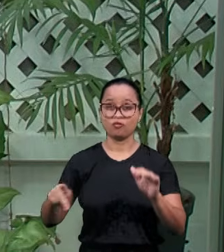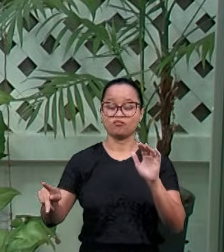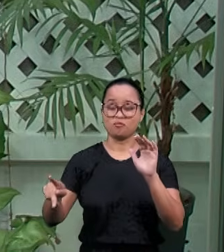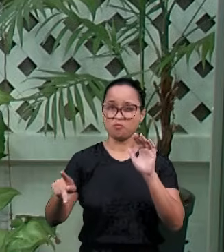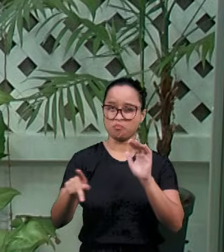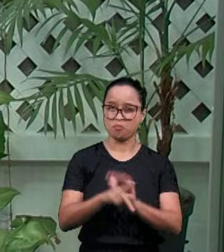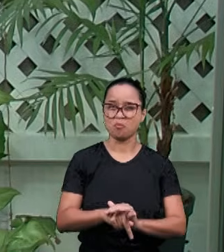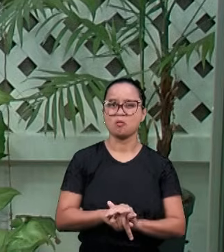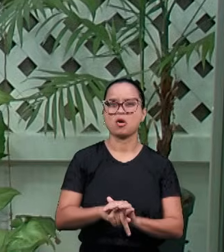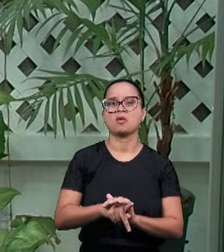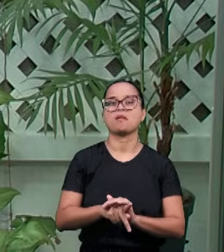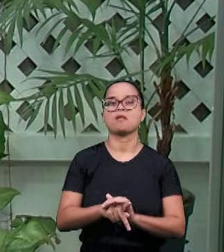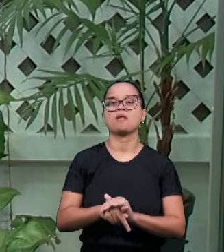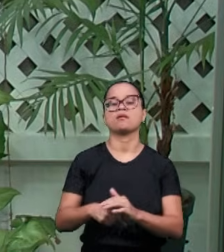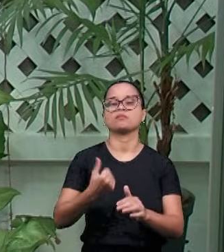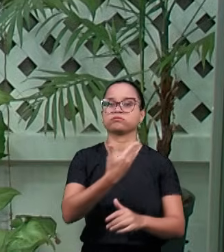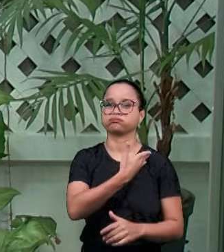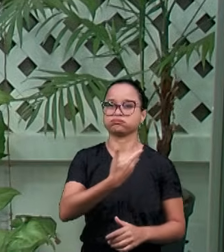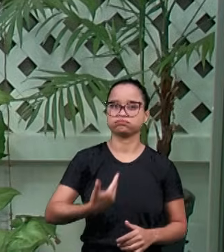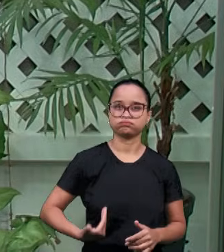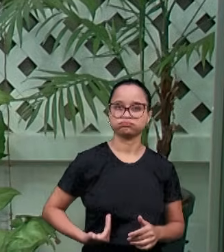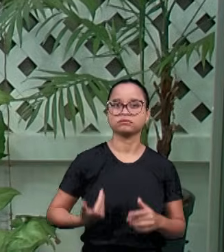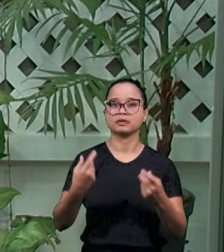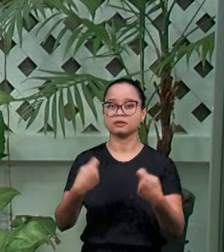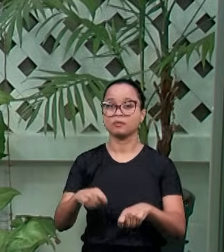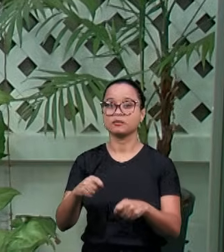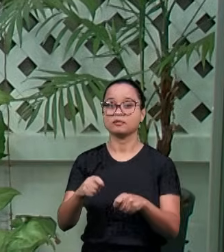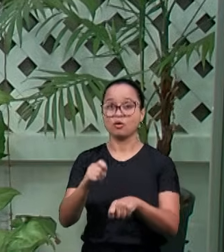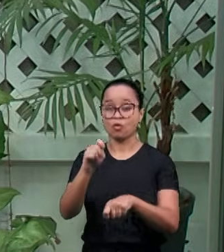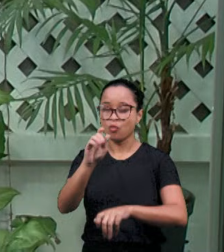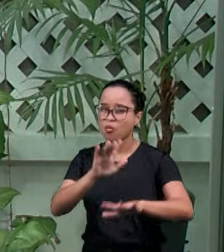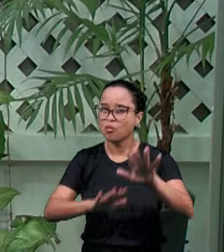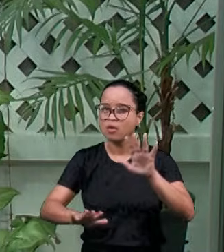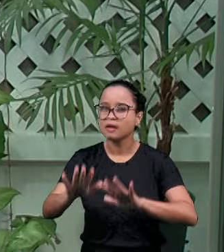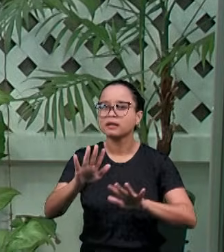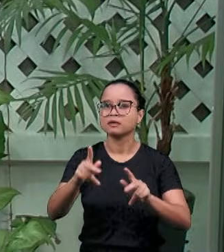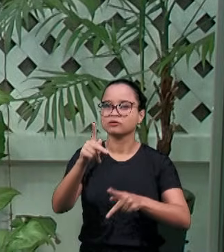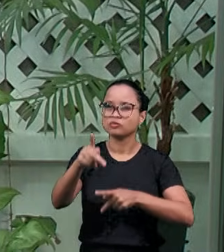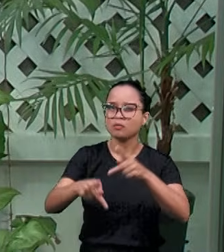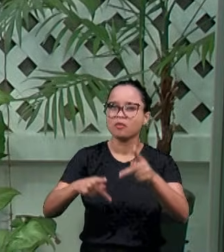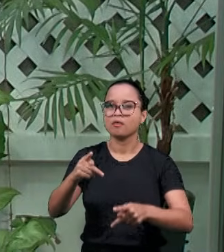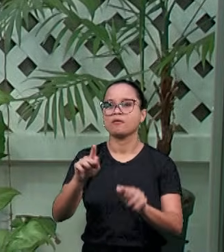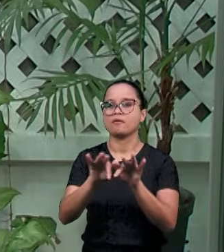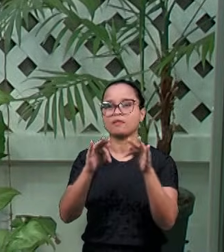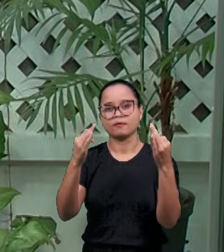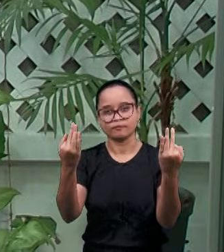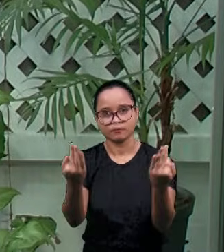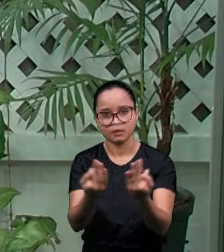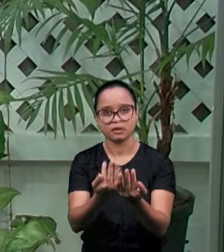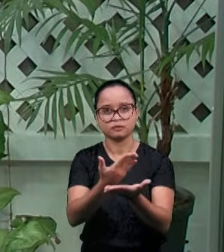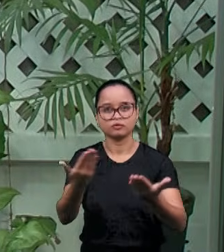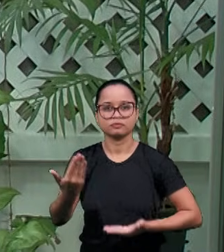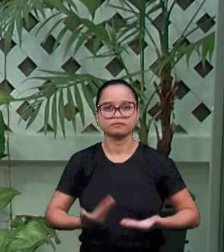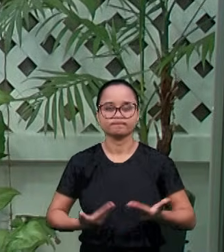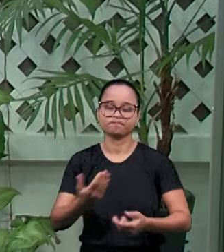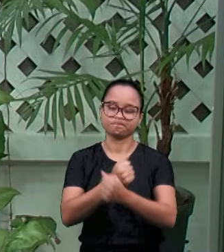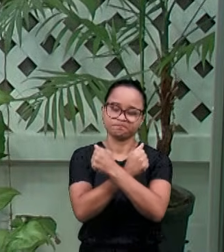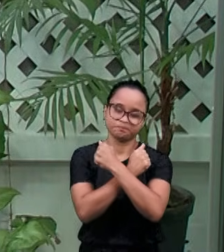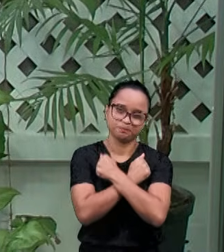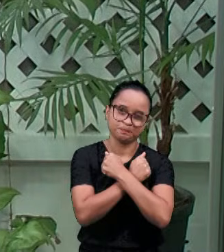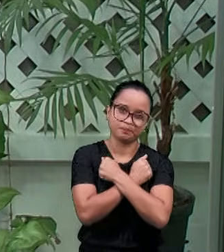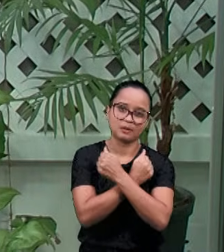pour préserver la santé de notre peuple et de sa famille et nos frères et sœurs. Notre